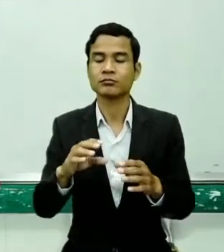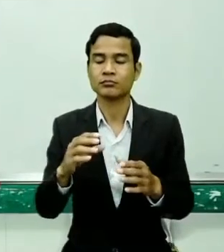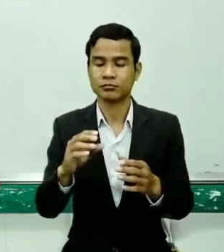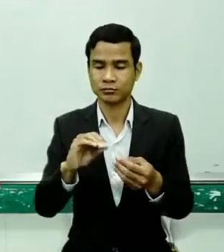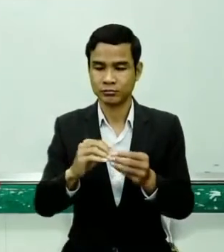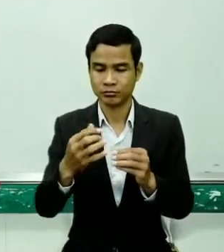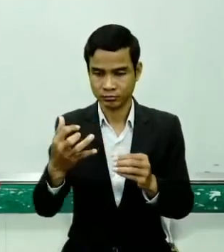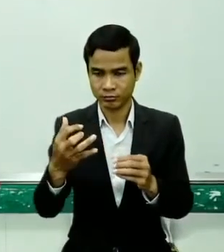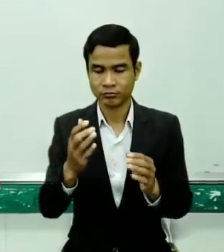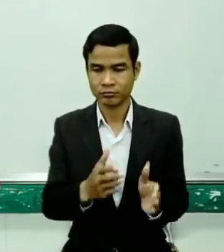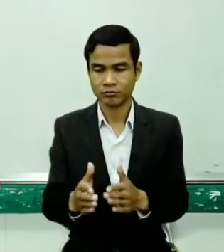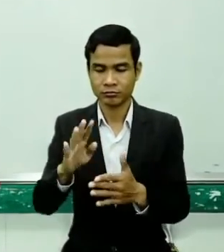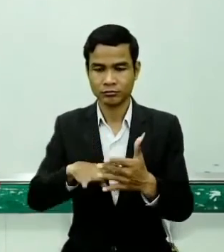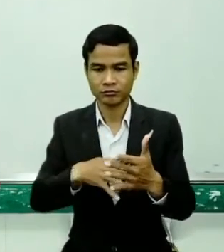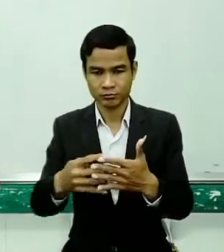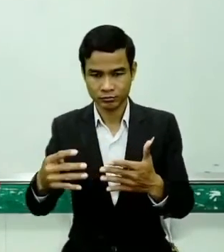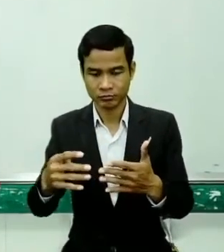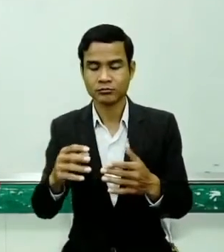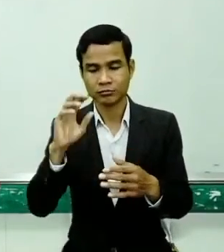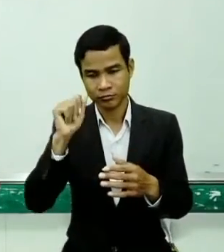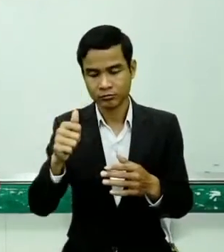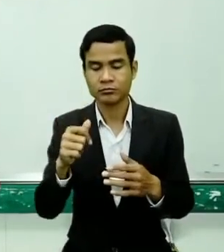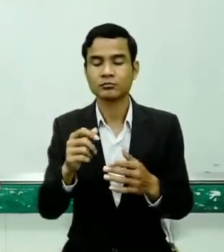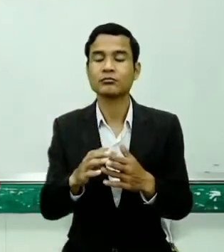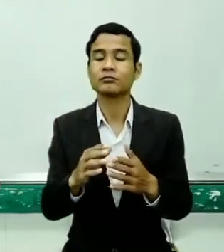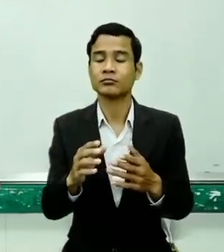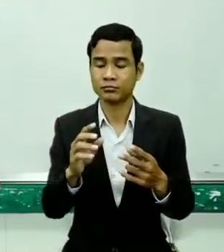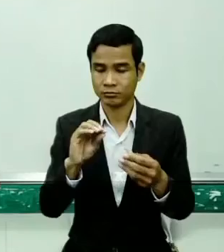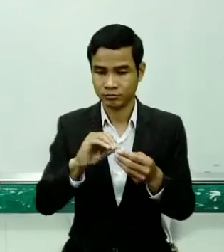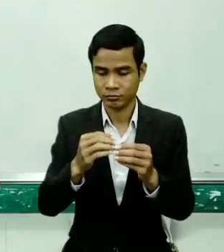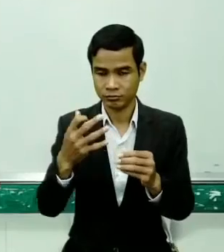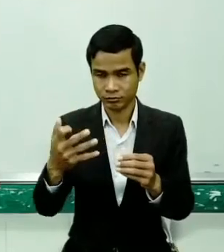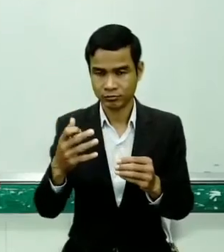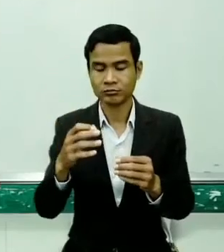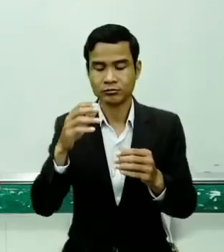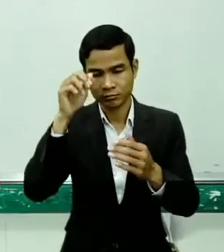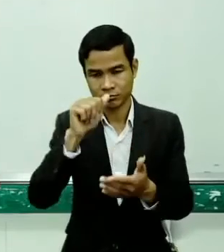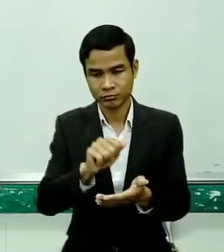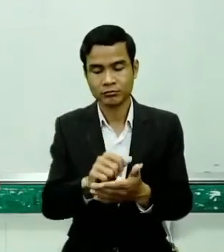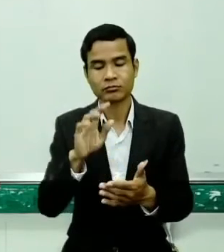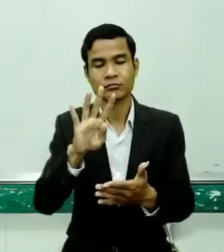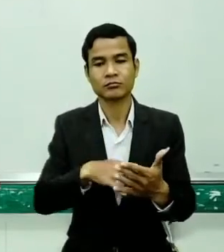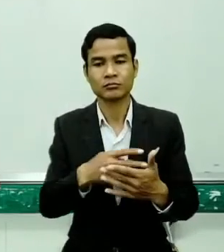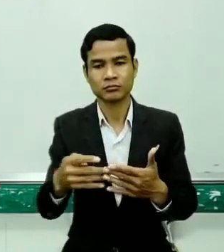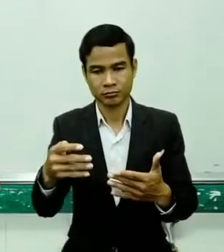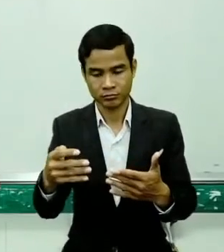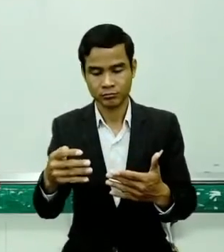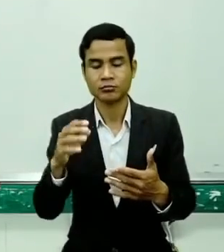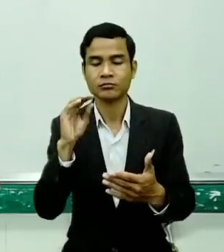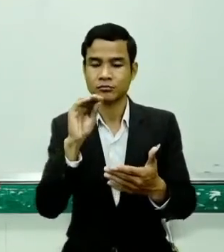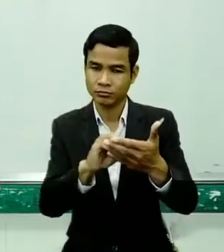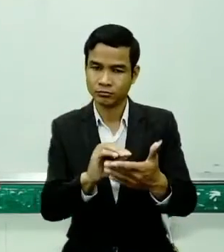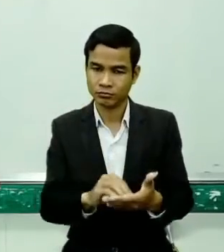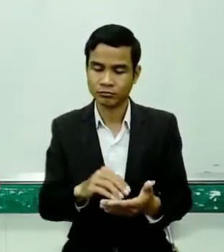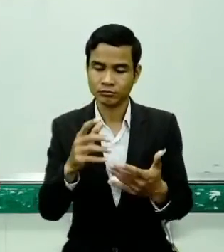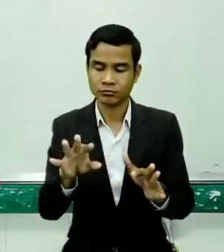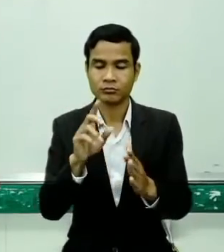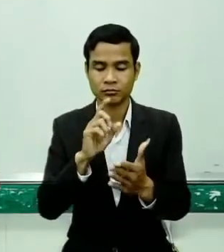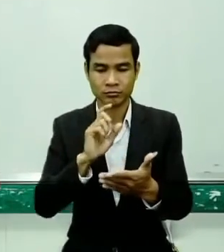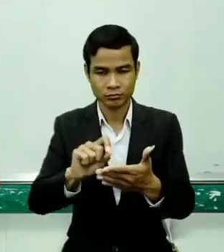rồi biếp rịp chòm thư phán cá. Nâng chùm nảy rôn tì bẩm bấy ca xâm rạch phán cá. Đã chân nón chương nâng